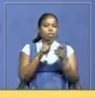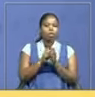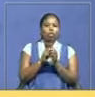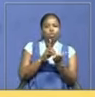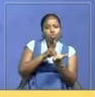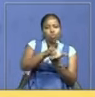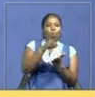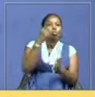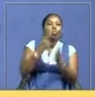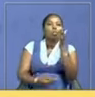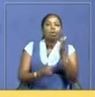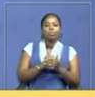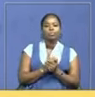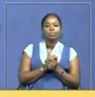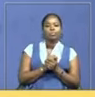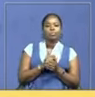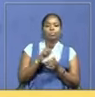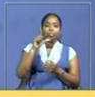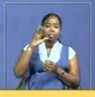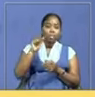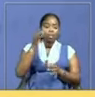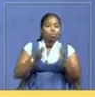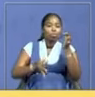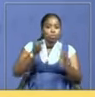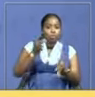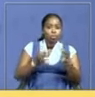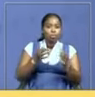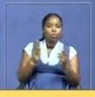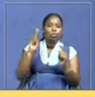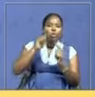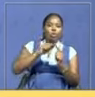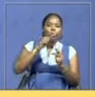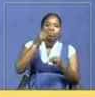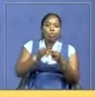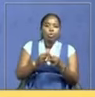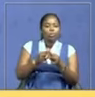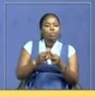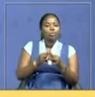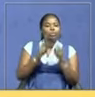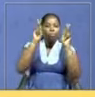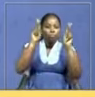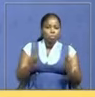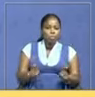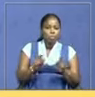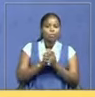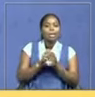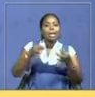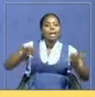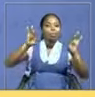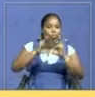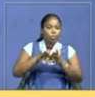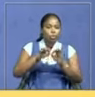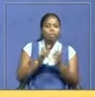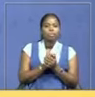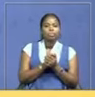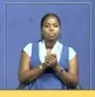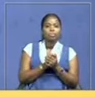gu la justice étant rendu au nom du peuple il est donc pertinent que le peuple ait son mot à